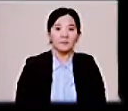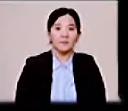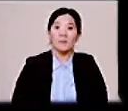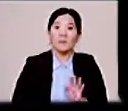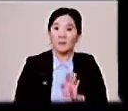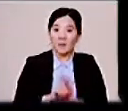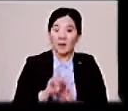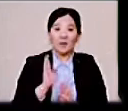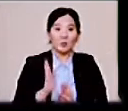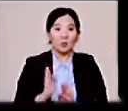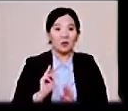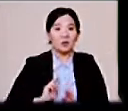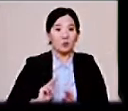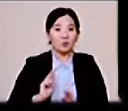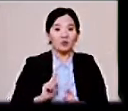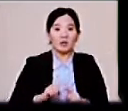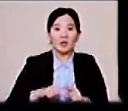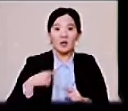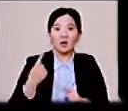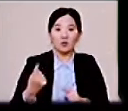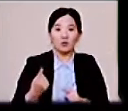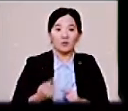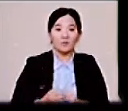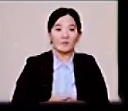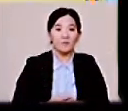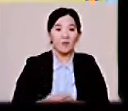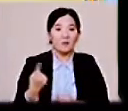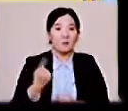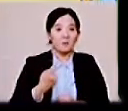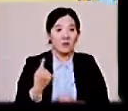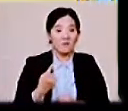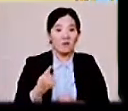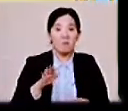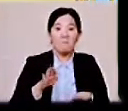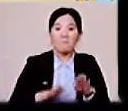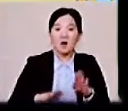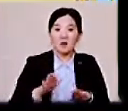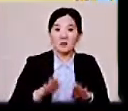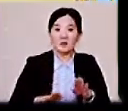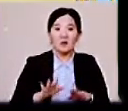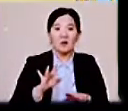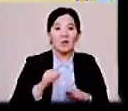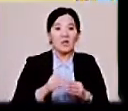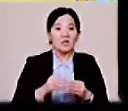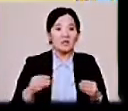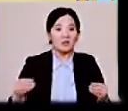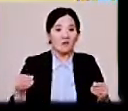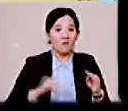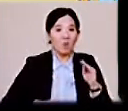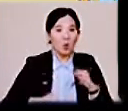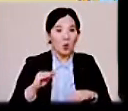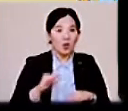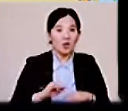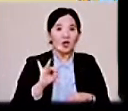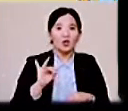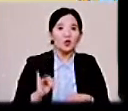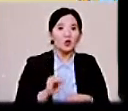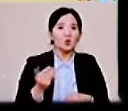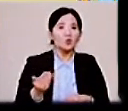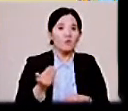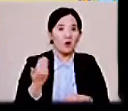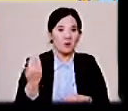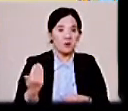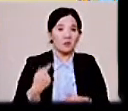Давайте будем работать следующими понятиями. Первое. Масса раствора. Из чего она